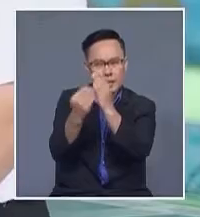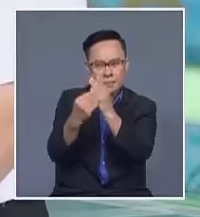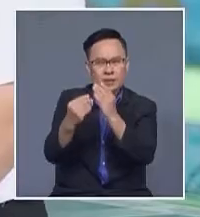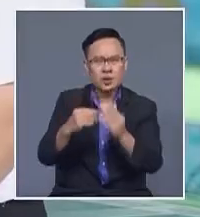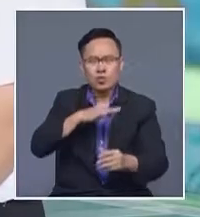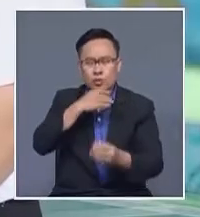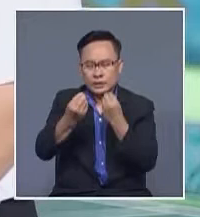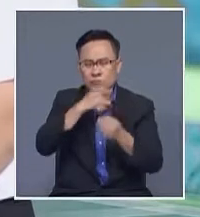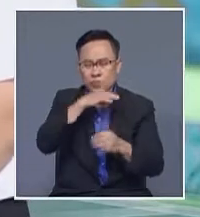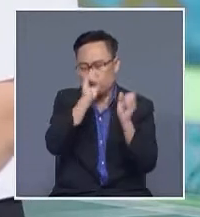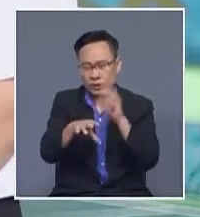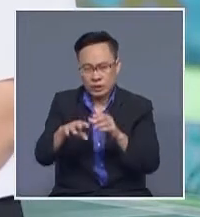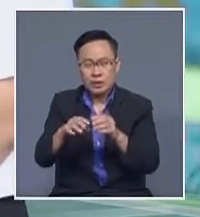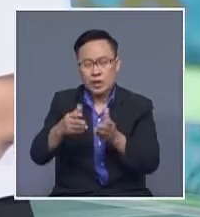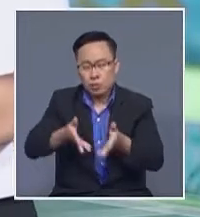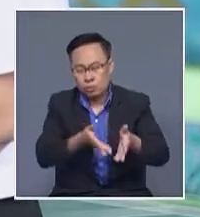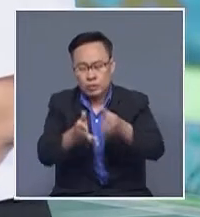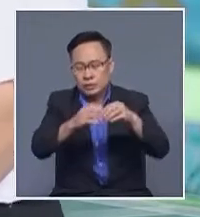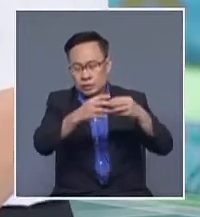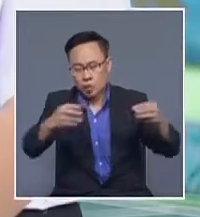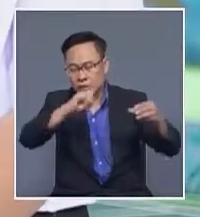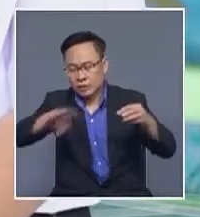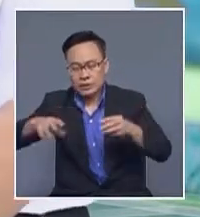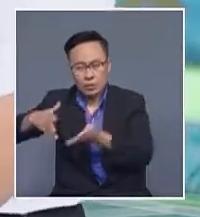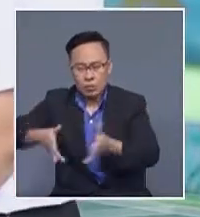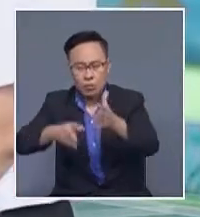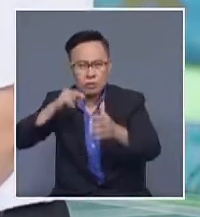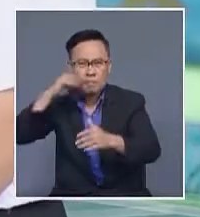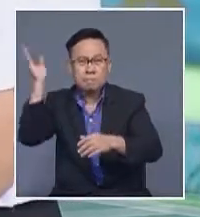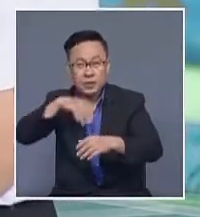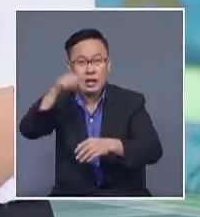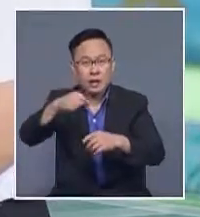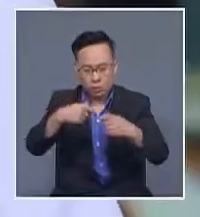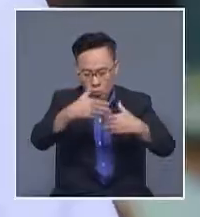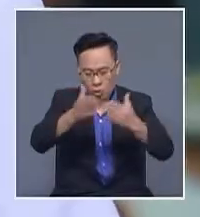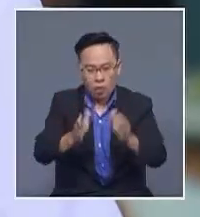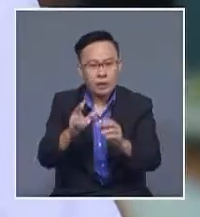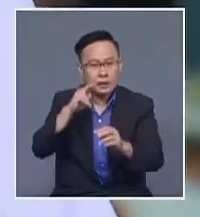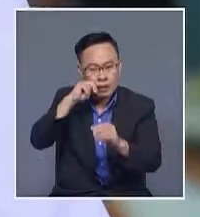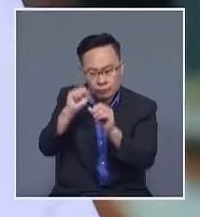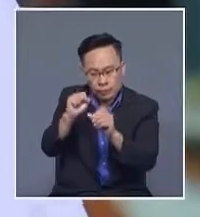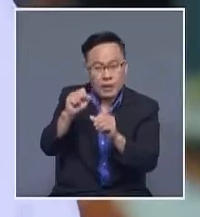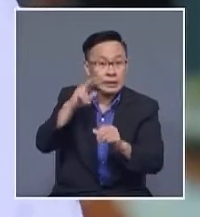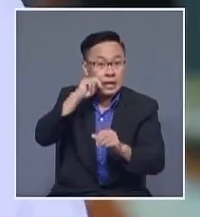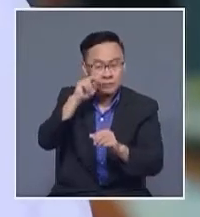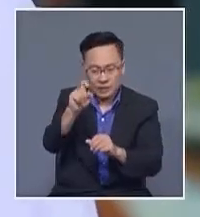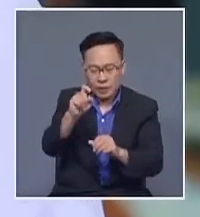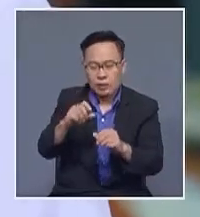เพื่อลดการเกิดน้ำพองเน่าเสียและเศษอาหารที่เราได้มาเราสามารถนำไปทำปุ๋